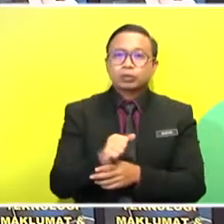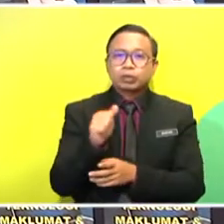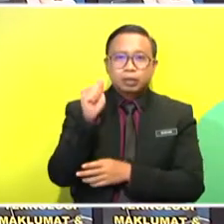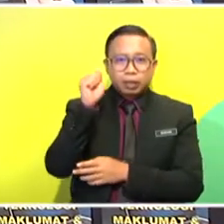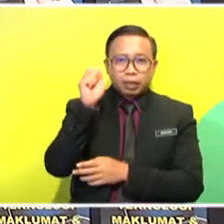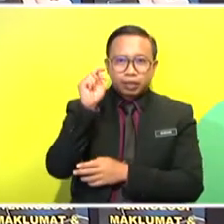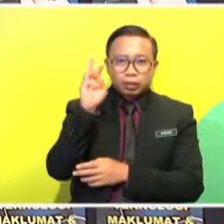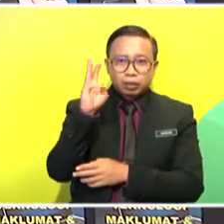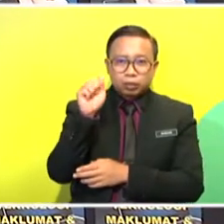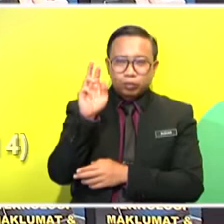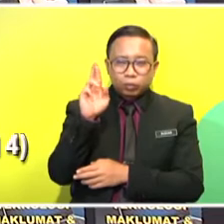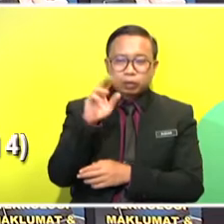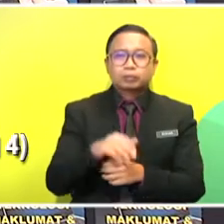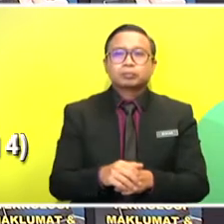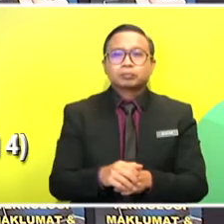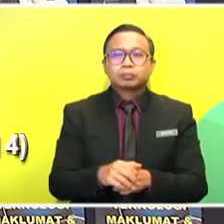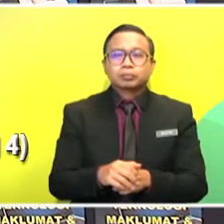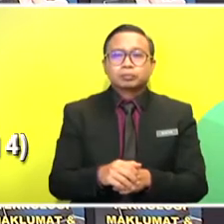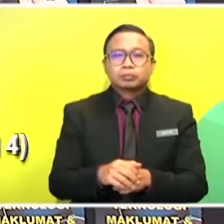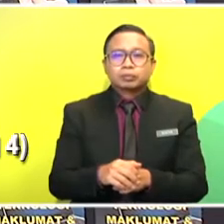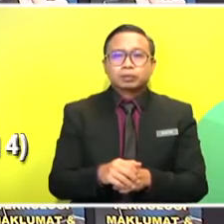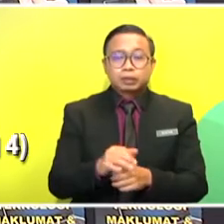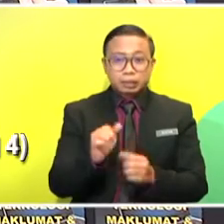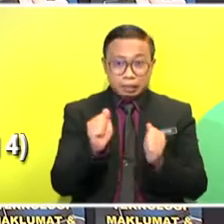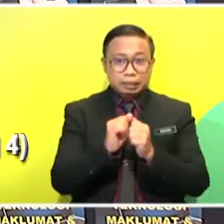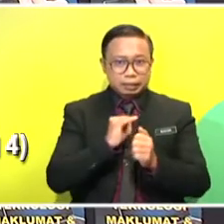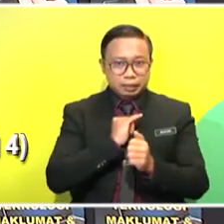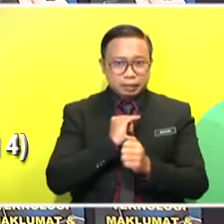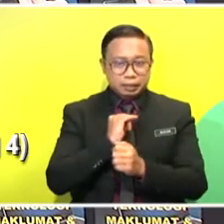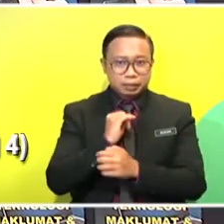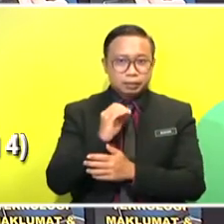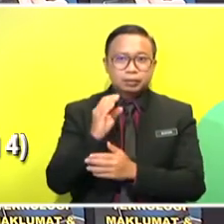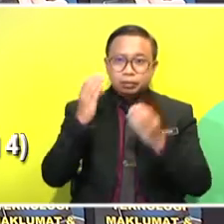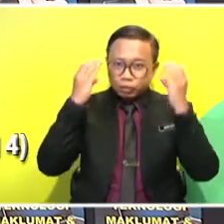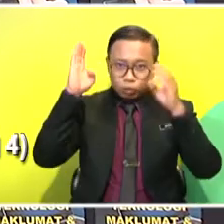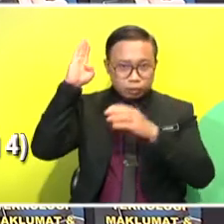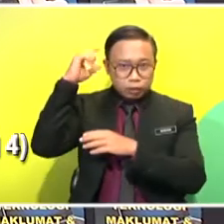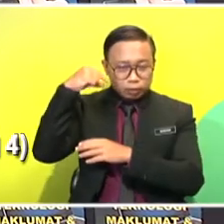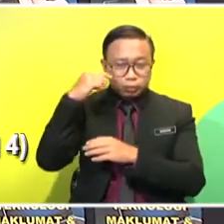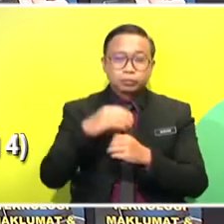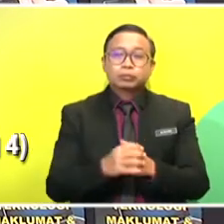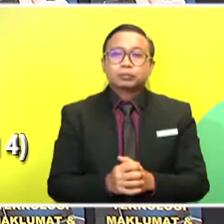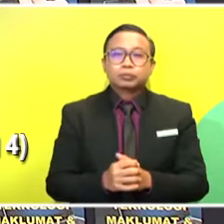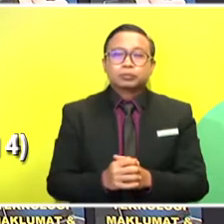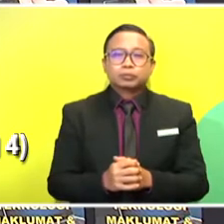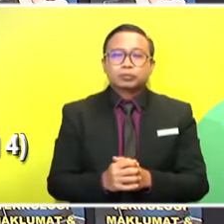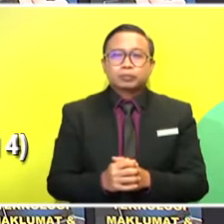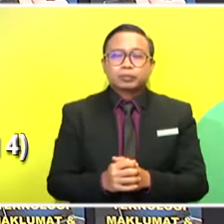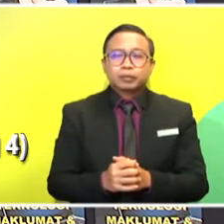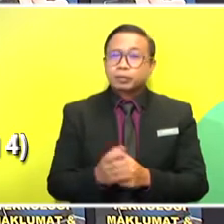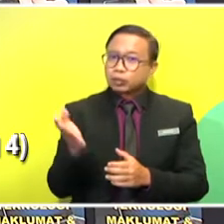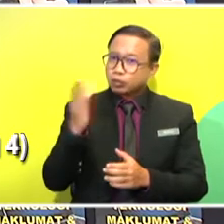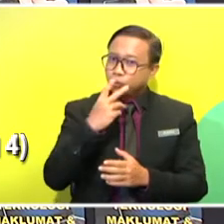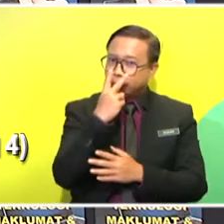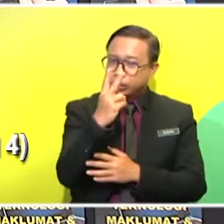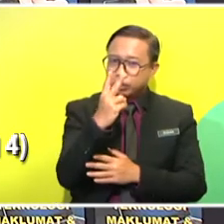Jaya Selangor, dibantu oleh juru bahasa isyarat kita hari ini, Cikgu Bukhari dari Sekolah Kebangsaan Pendidikan Khas Selangor Shah Alam. Jadi jom kita